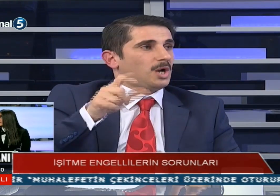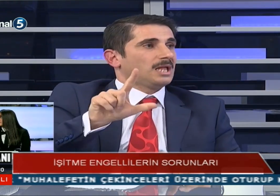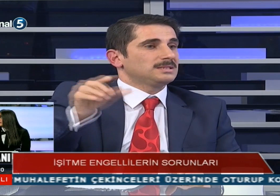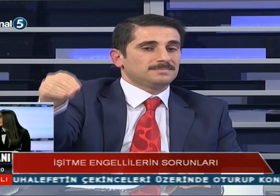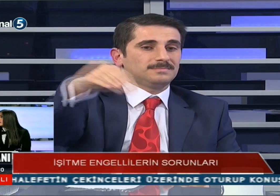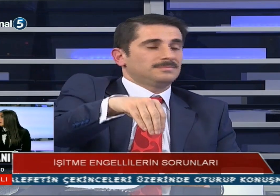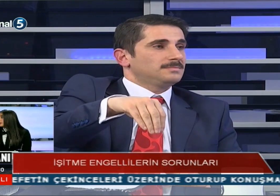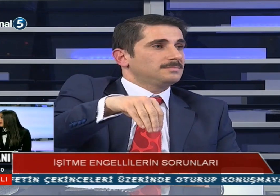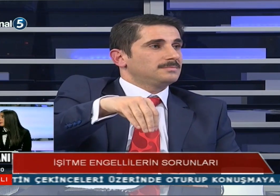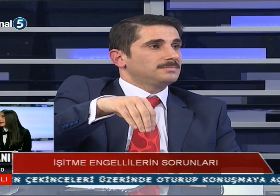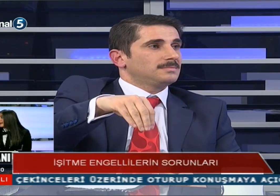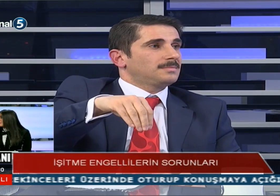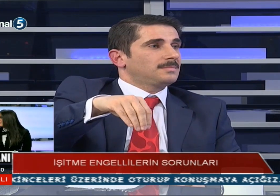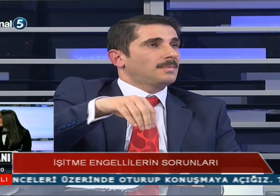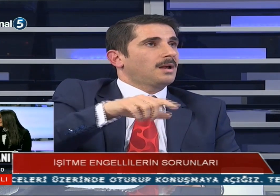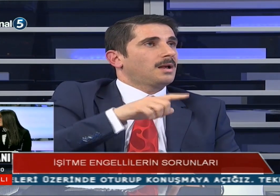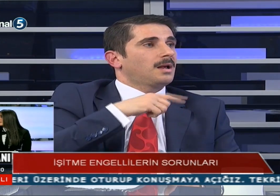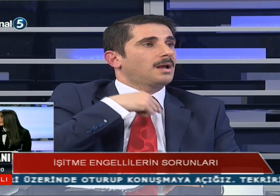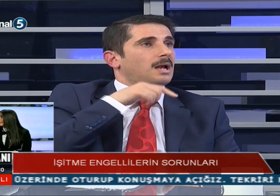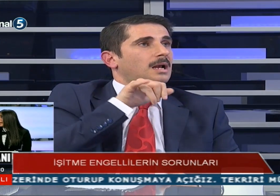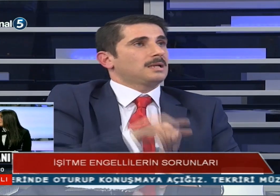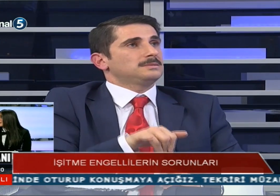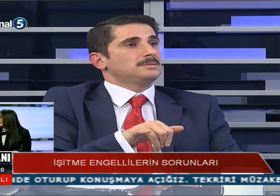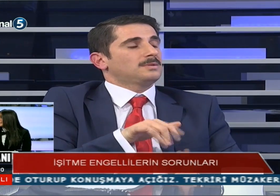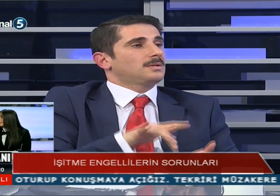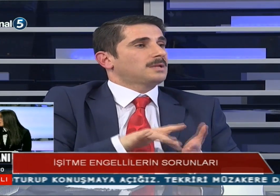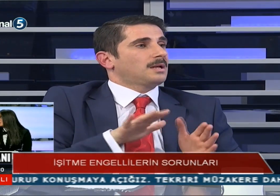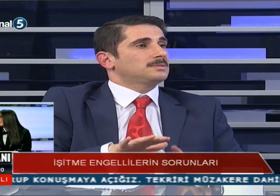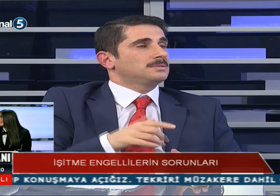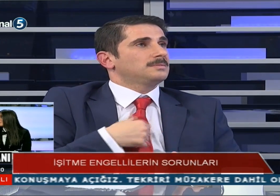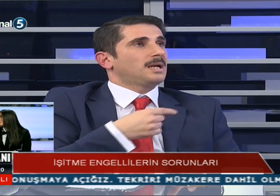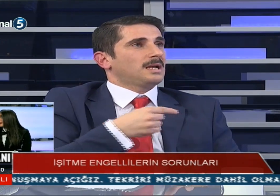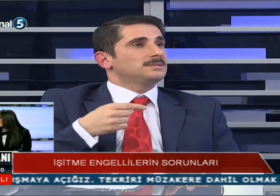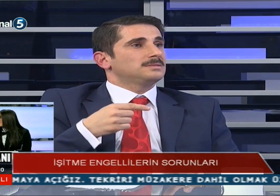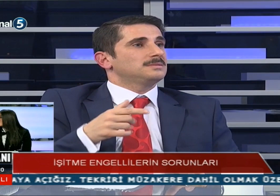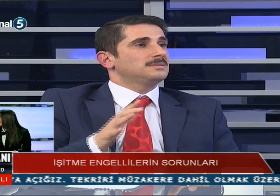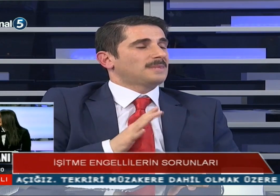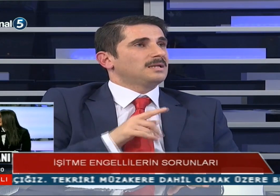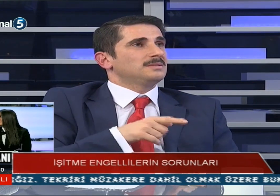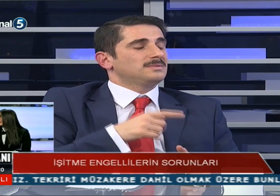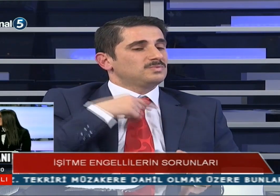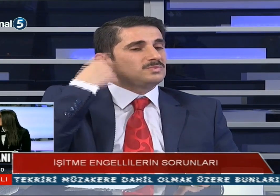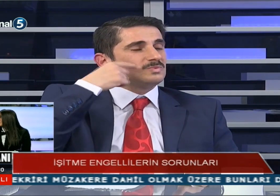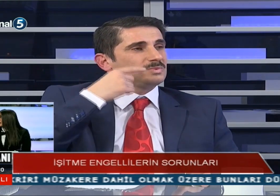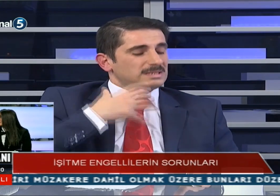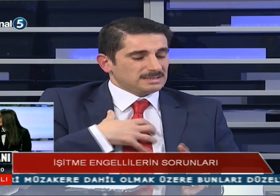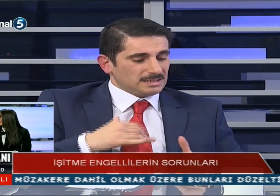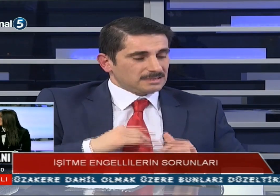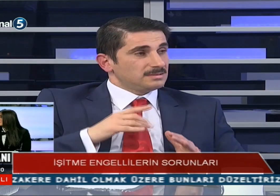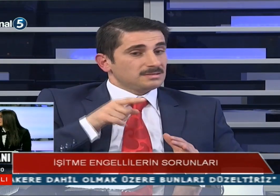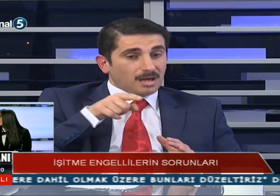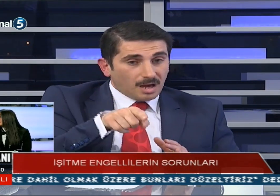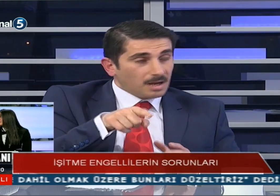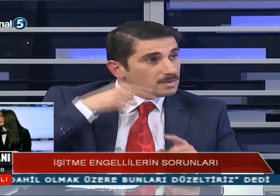der gibi. Ama ben kendimi ifade edemiyorum. Zaten kendimi ifade etsem, konuşabilsem ben de konuşmak isterim. Neden zorluk çıkartmak isteyeyim